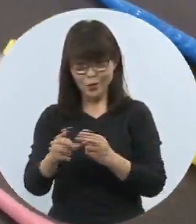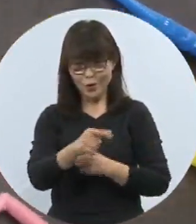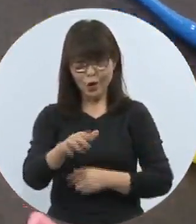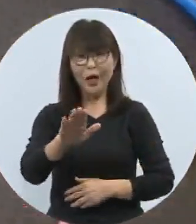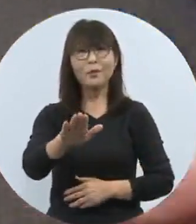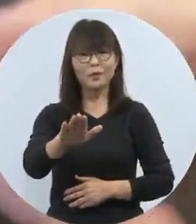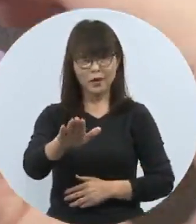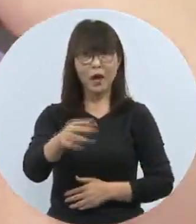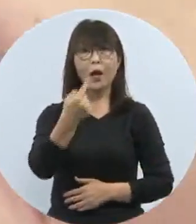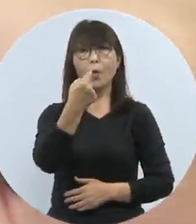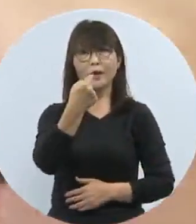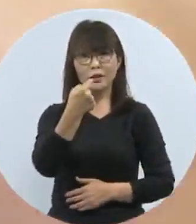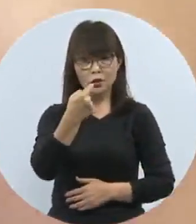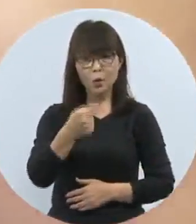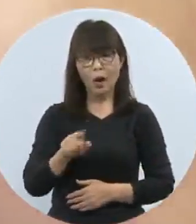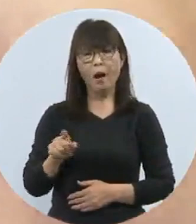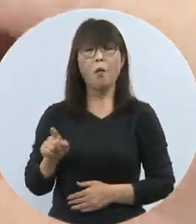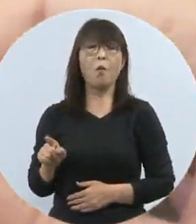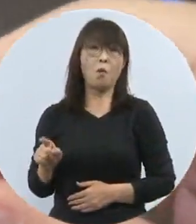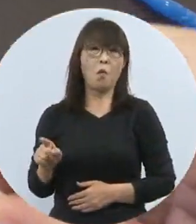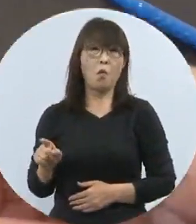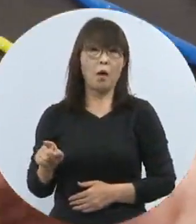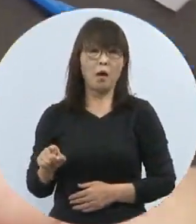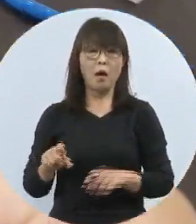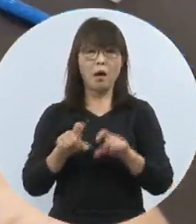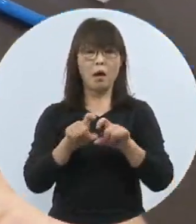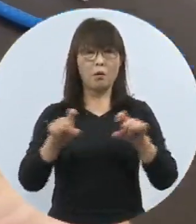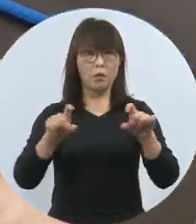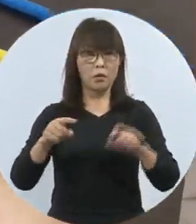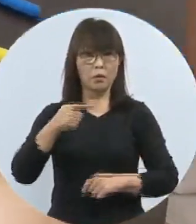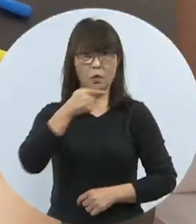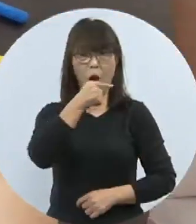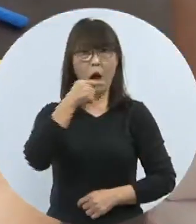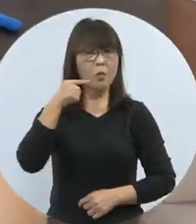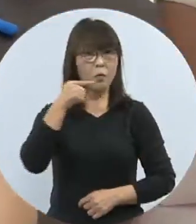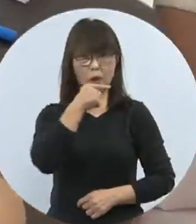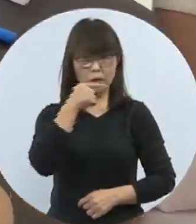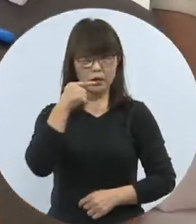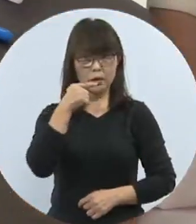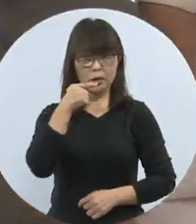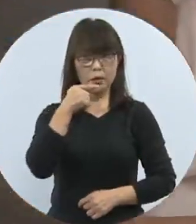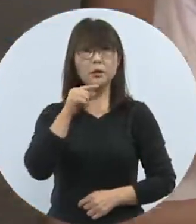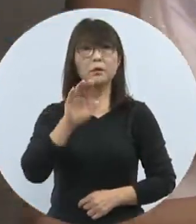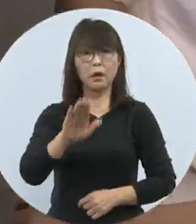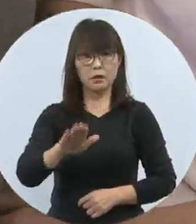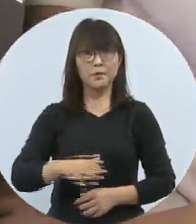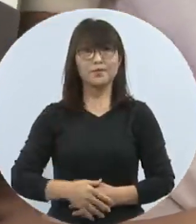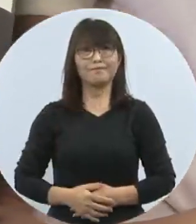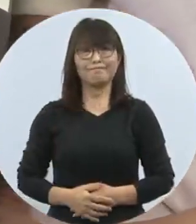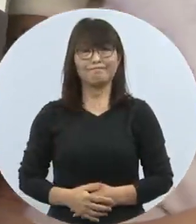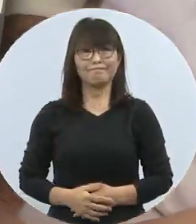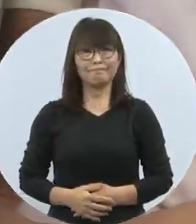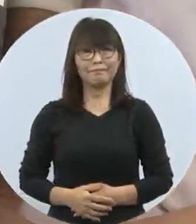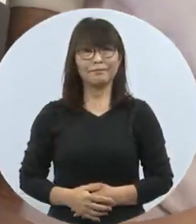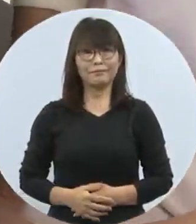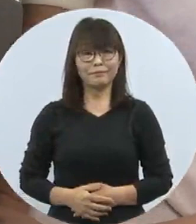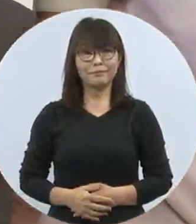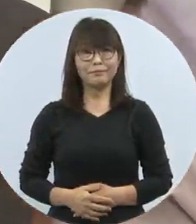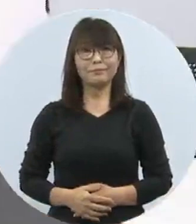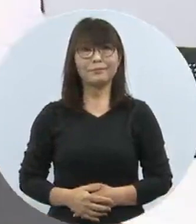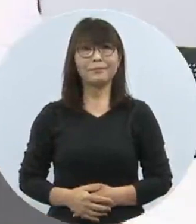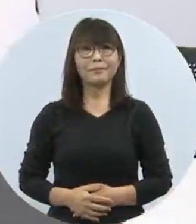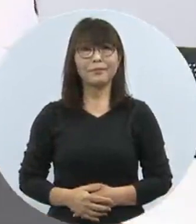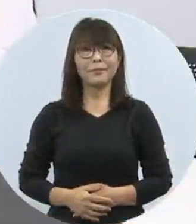ど、私はこのもう普通の歯ブラシ、一般的な歯ブラシを使っていつも歯磨きしてます